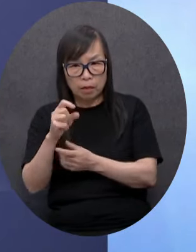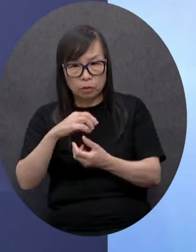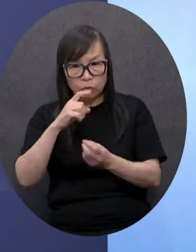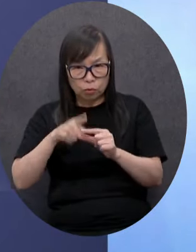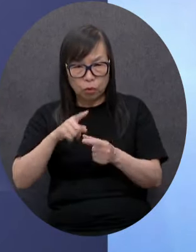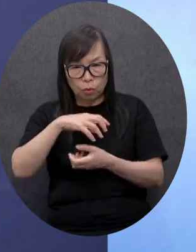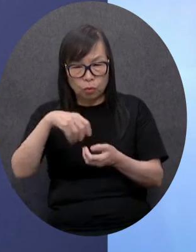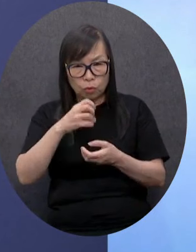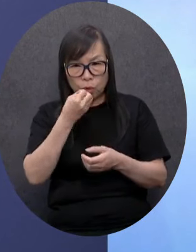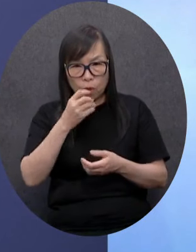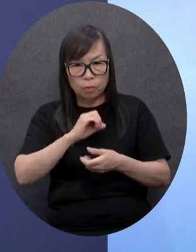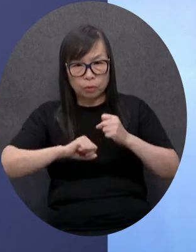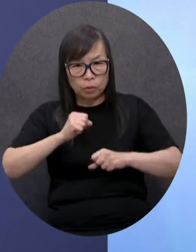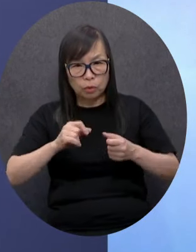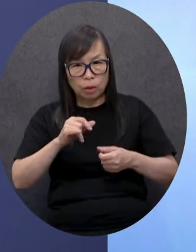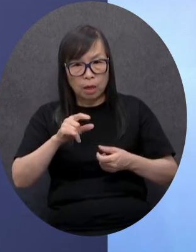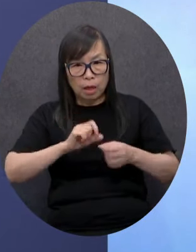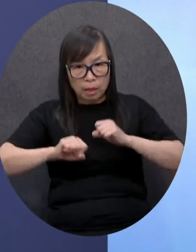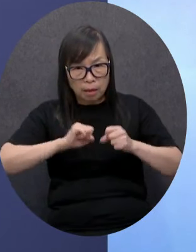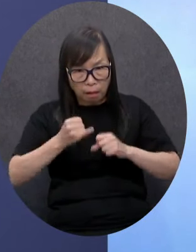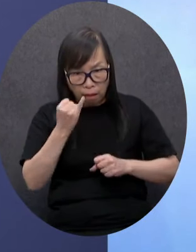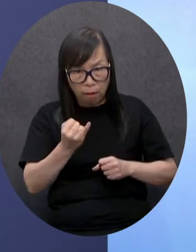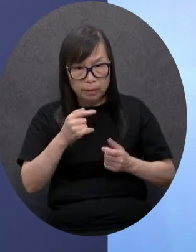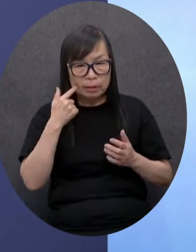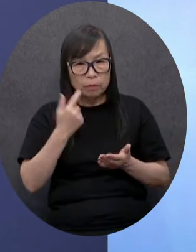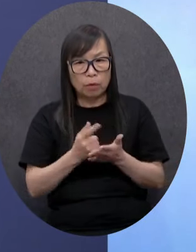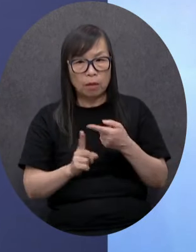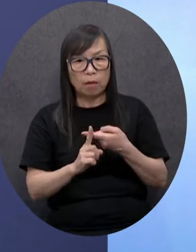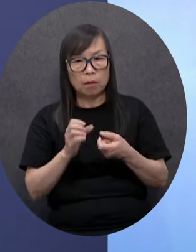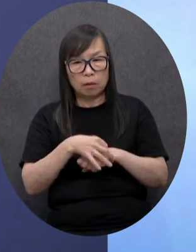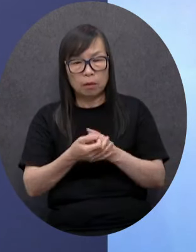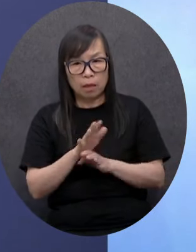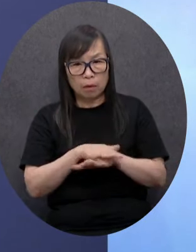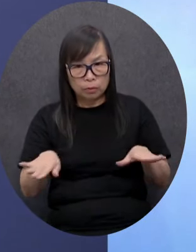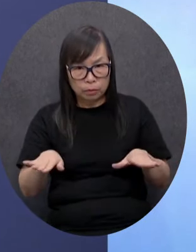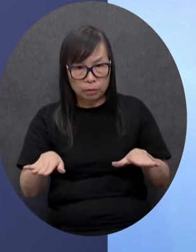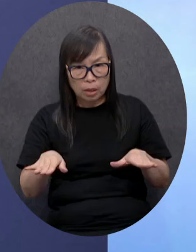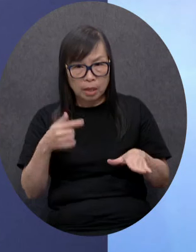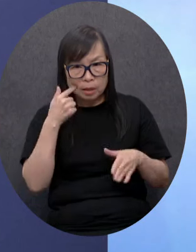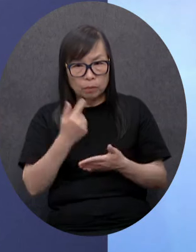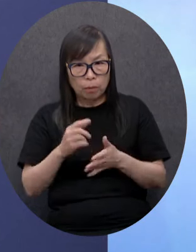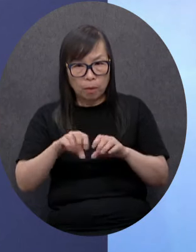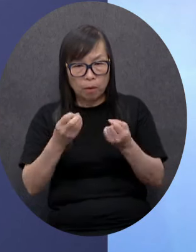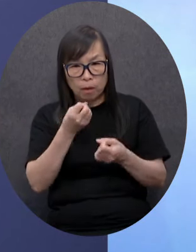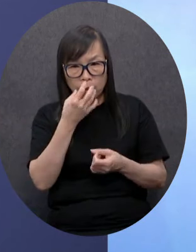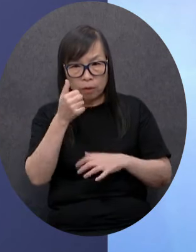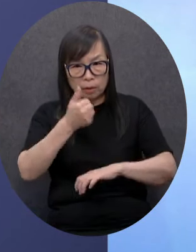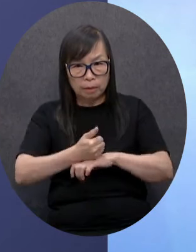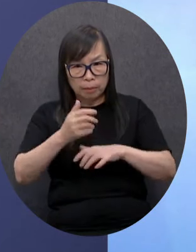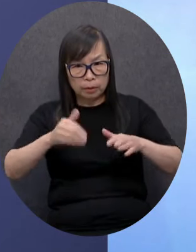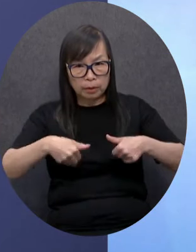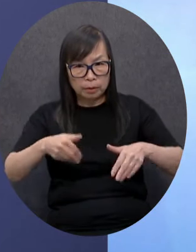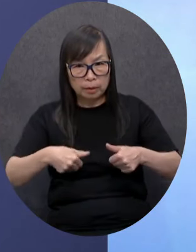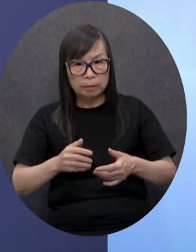活动，其恶劣行径严重危害国家安全，严重损害香港根本利